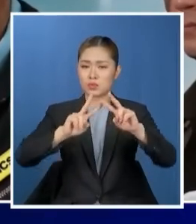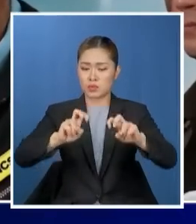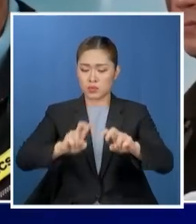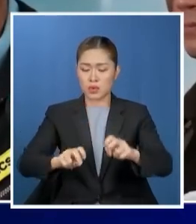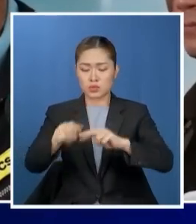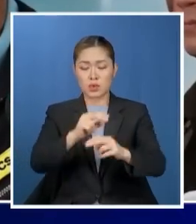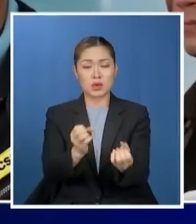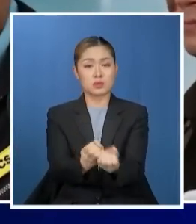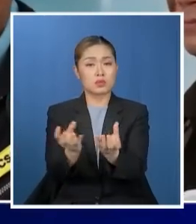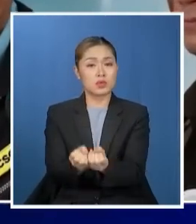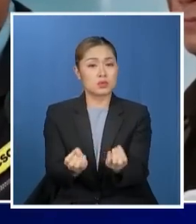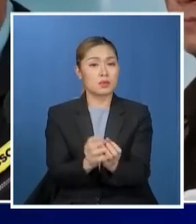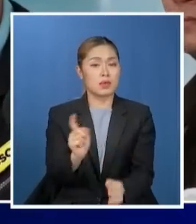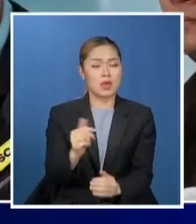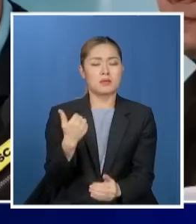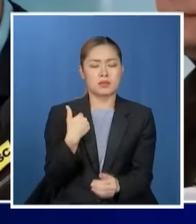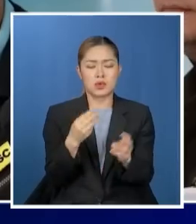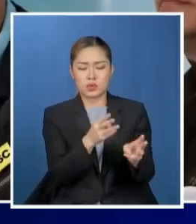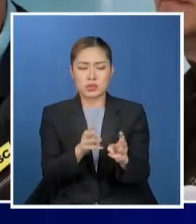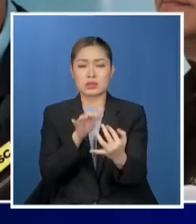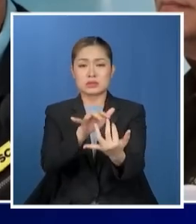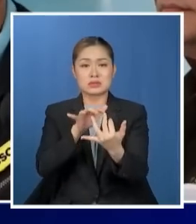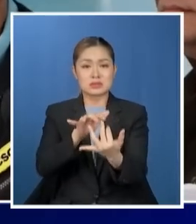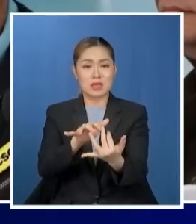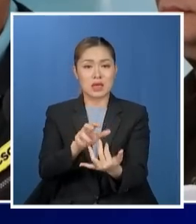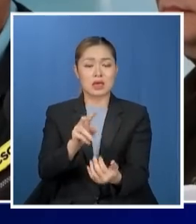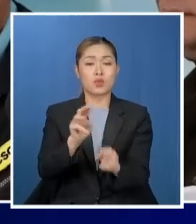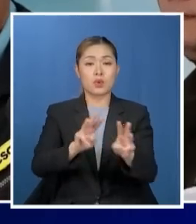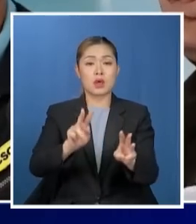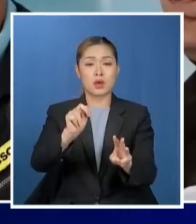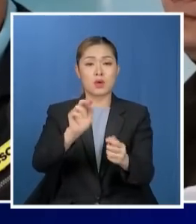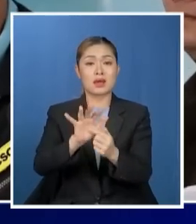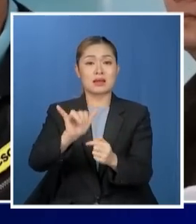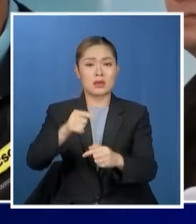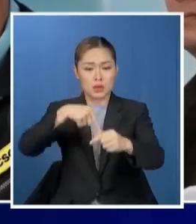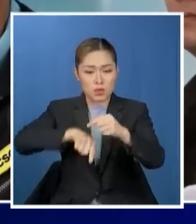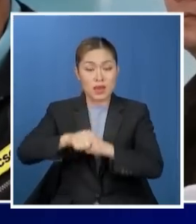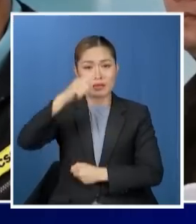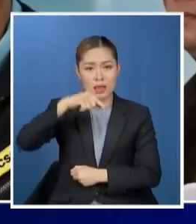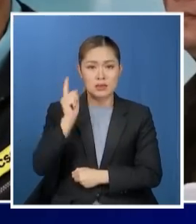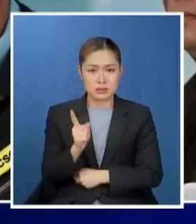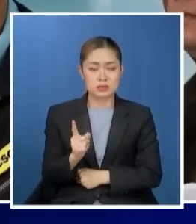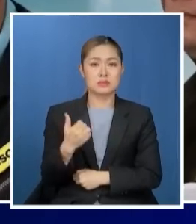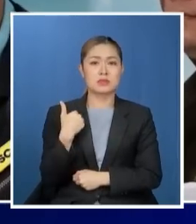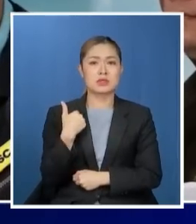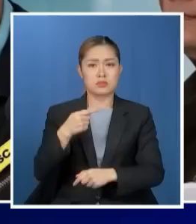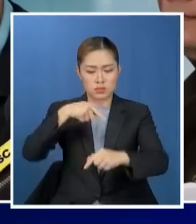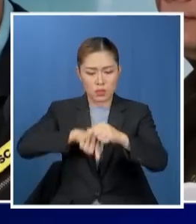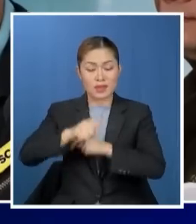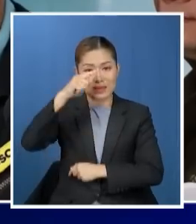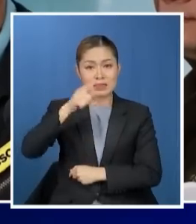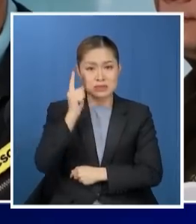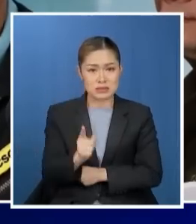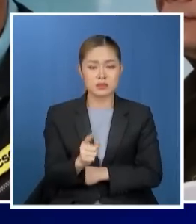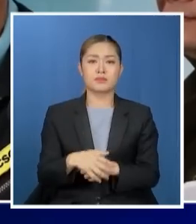ระทบที่เกิดขึ้นและพบว่ามีช่องทางการสื่อสารก็คือนายเนียเนี่ยเจาะเข้ามาในไทยจริงๆเจาะเข้ามาจริง